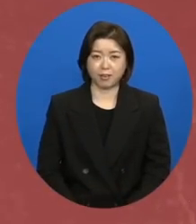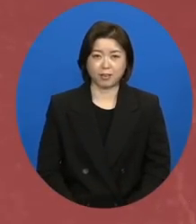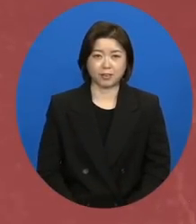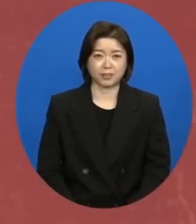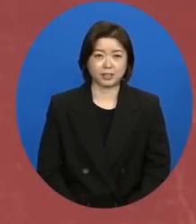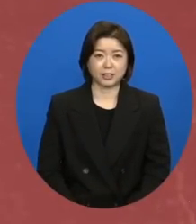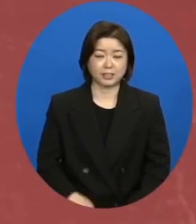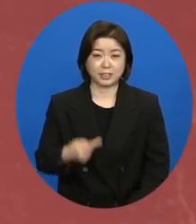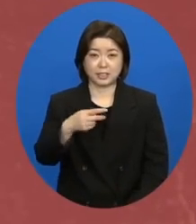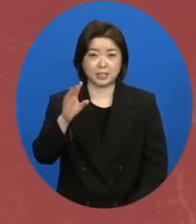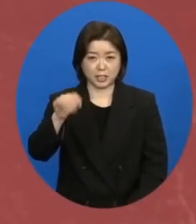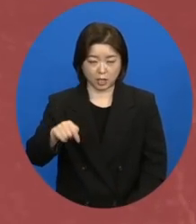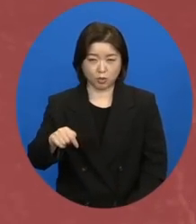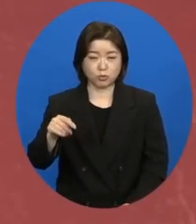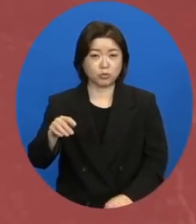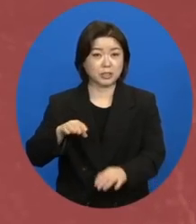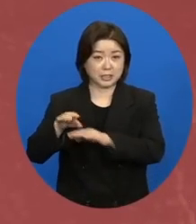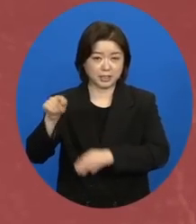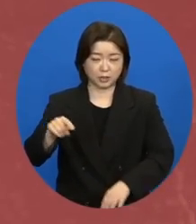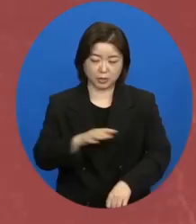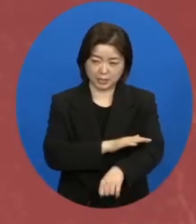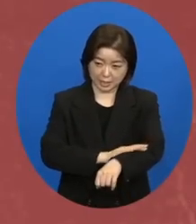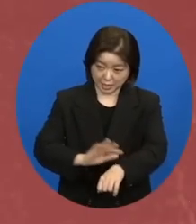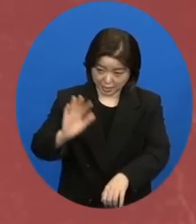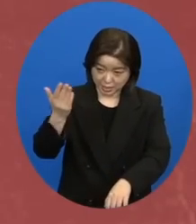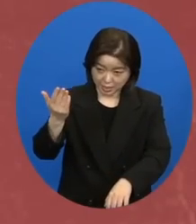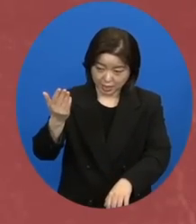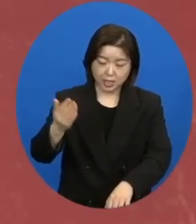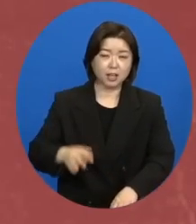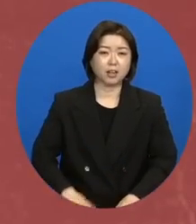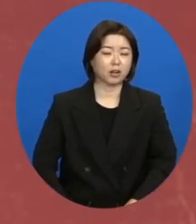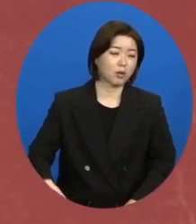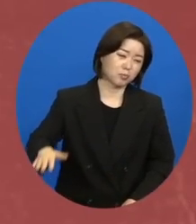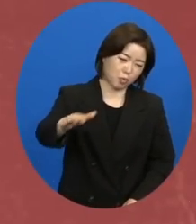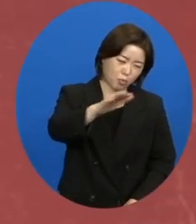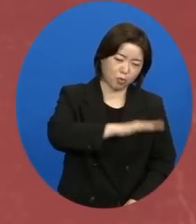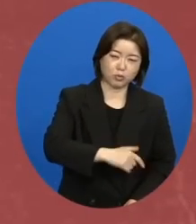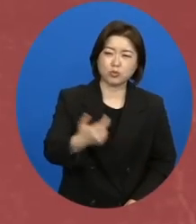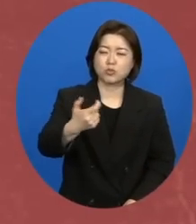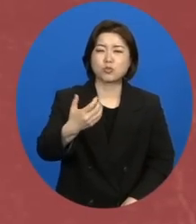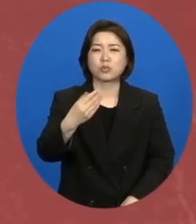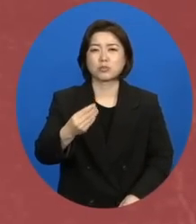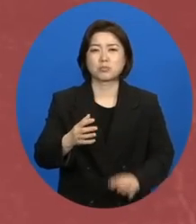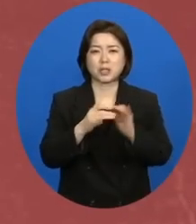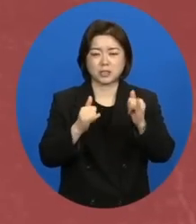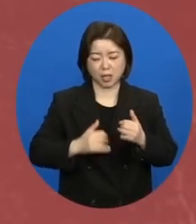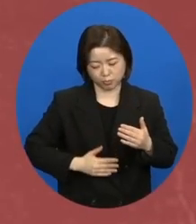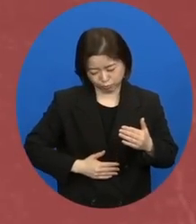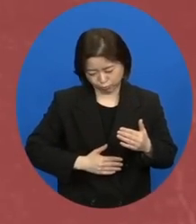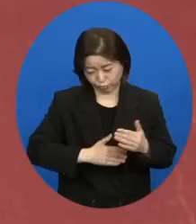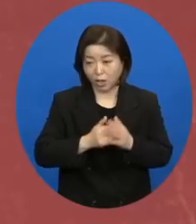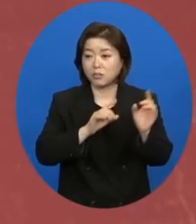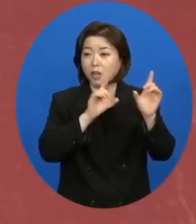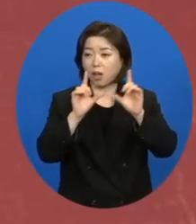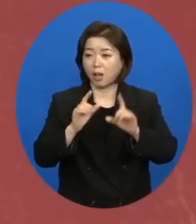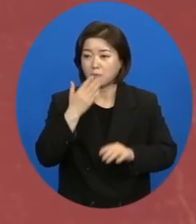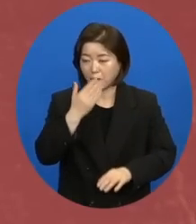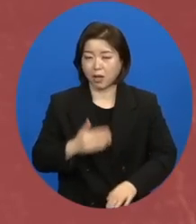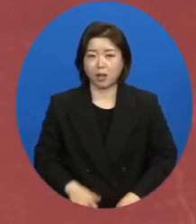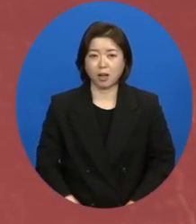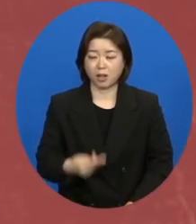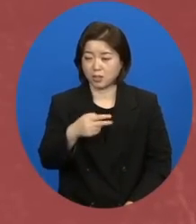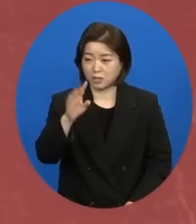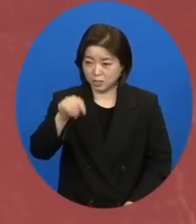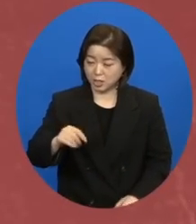그때 대우자동차인데 대우자동차가 잘 될수록 모든 60만 사람들이 배부르게 사는데